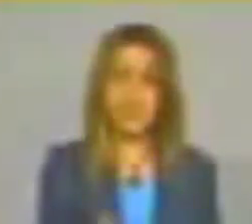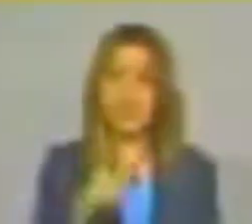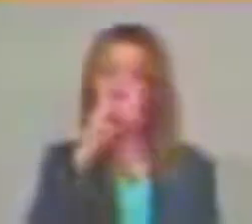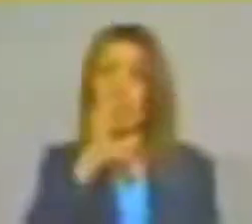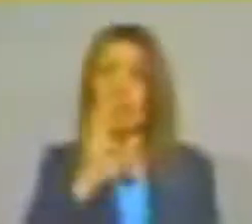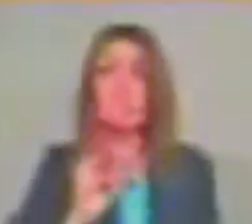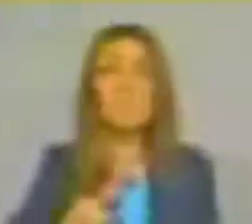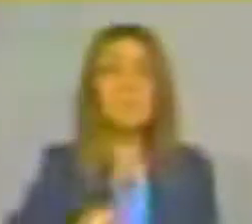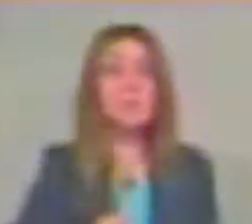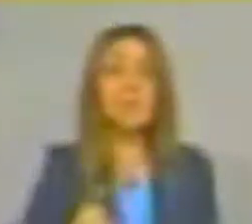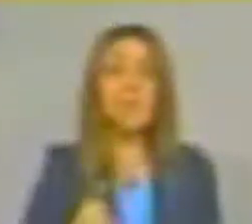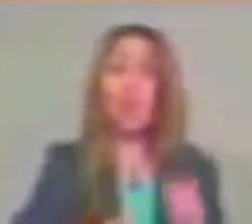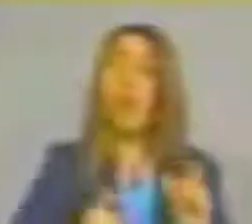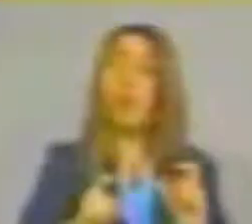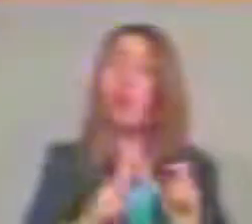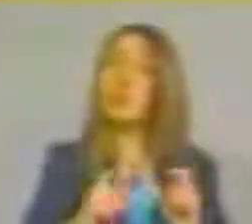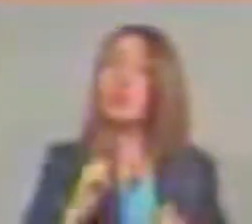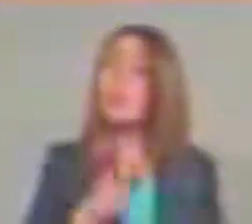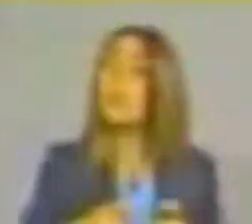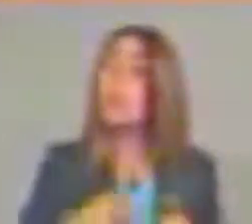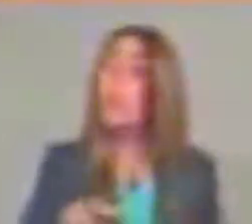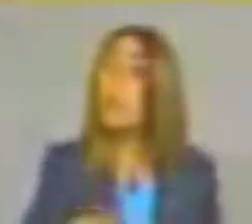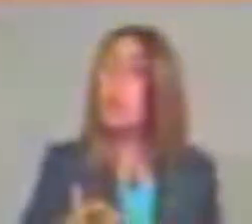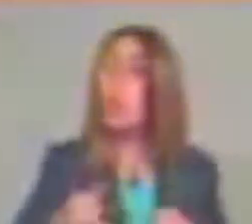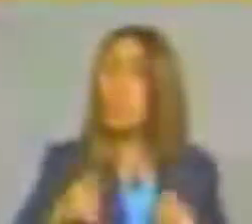Kimse de Osmanlı'ya oyun oynamasın.